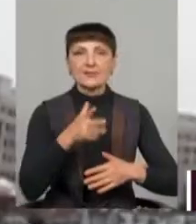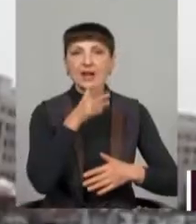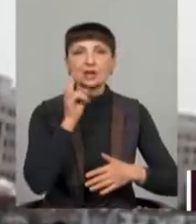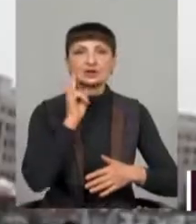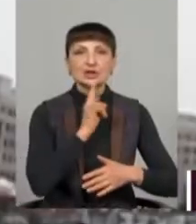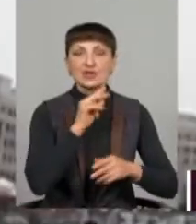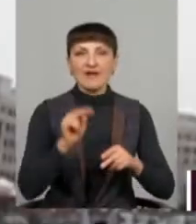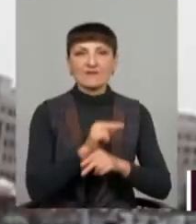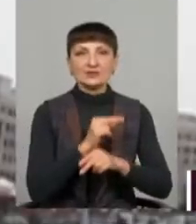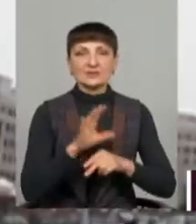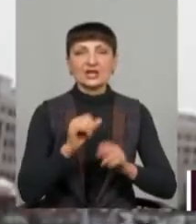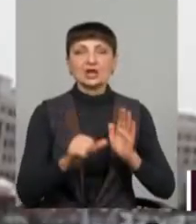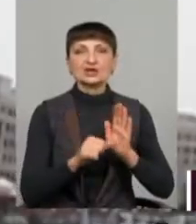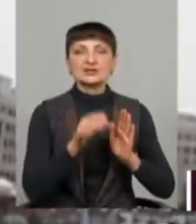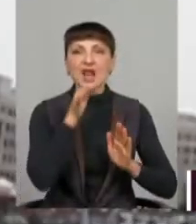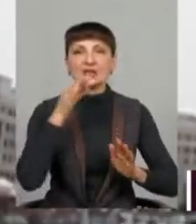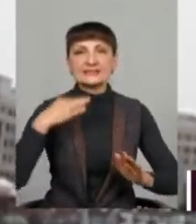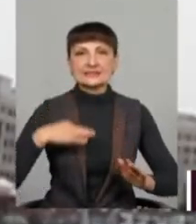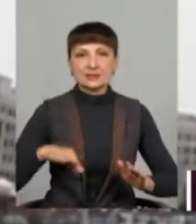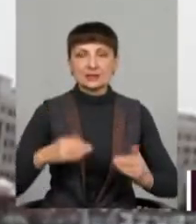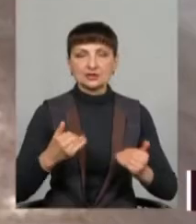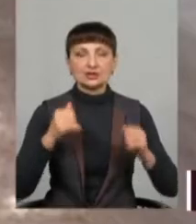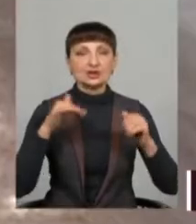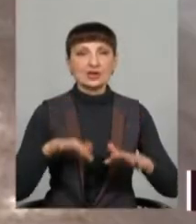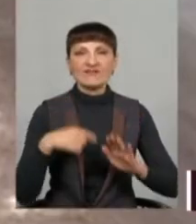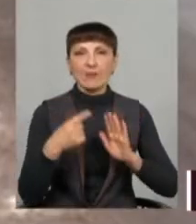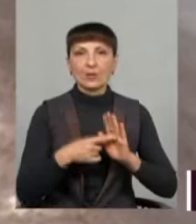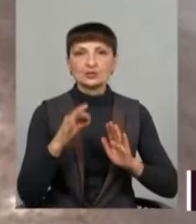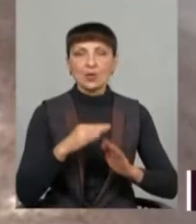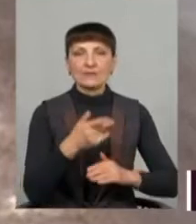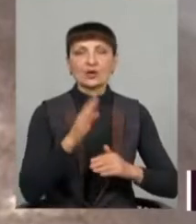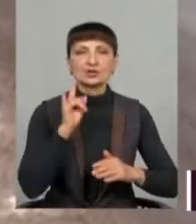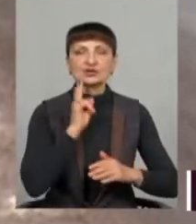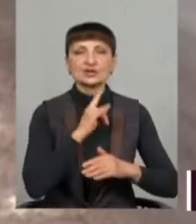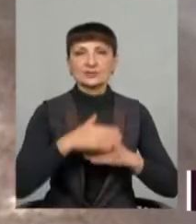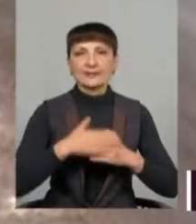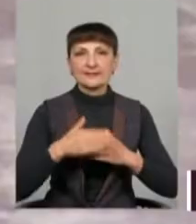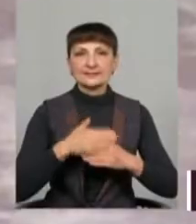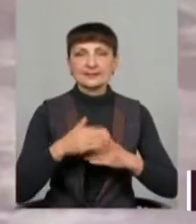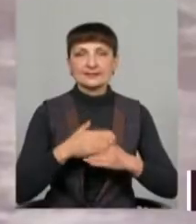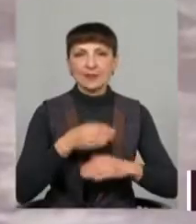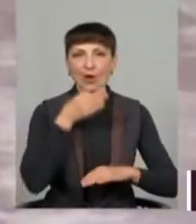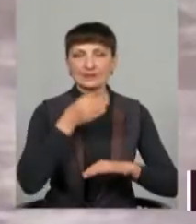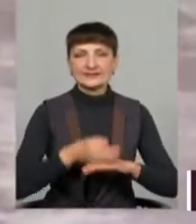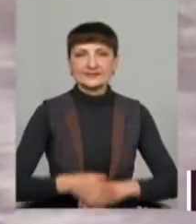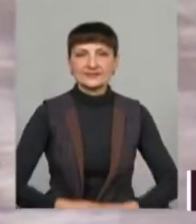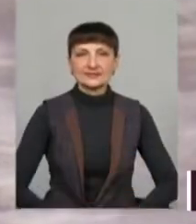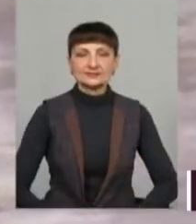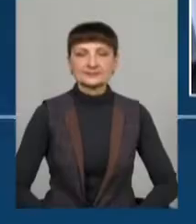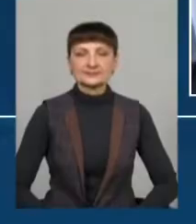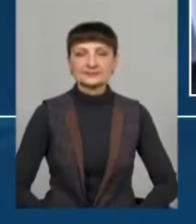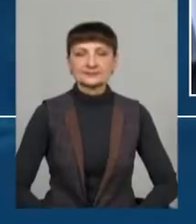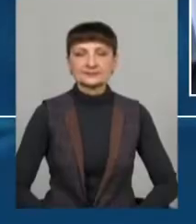женщина воспитывала и 6-летнего сына. Сейчас решается вопрос о привлечении жительницы к административной ответственности.